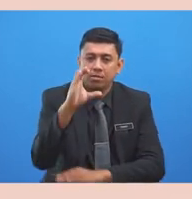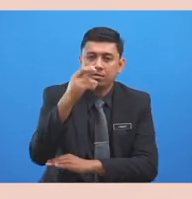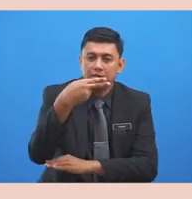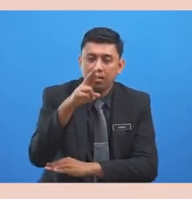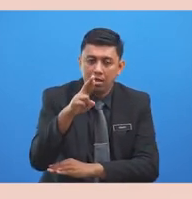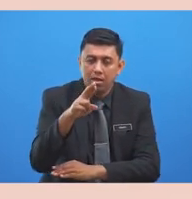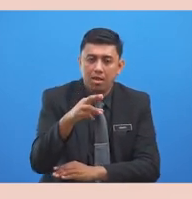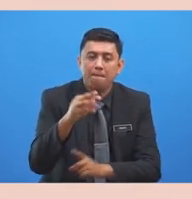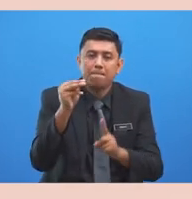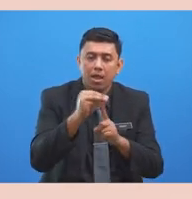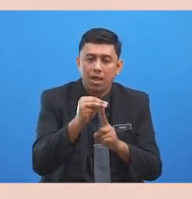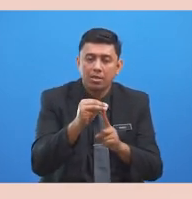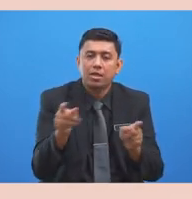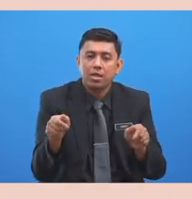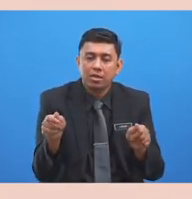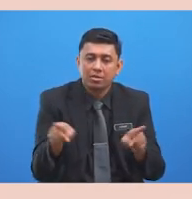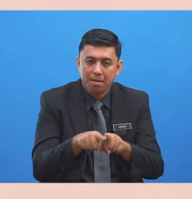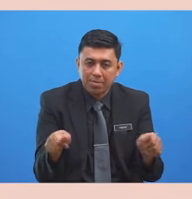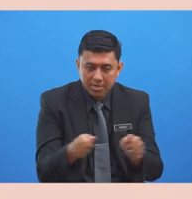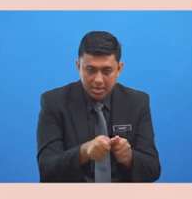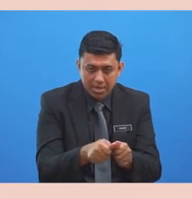char grade sama dengan